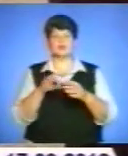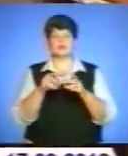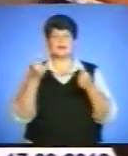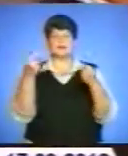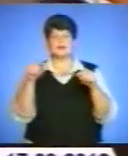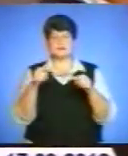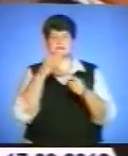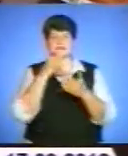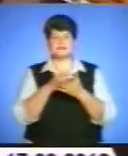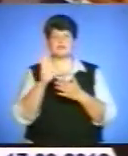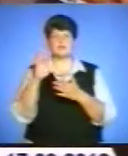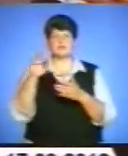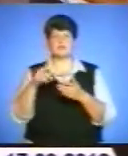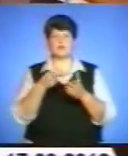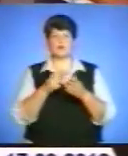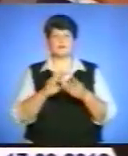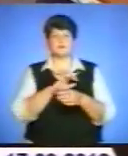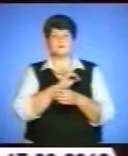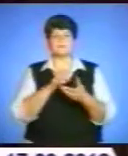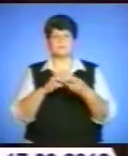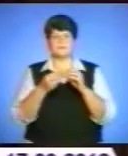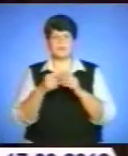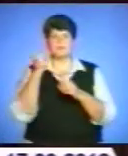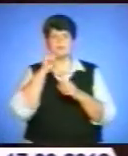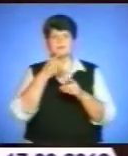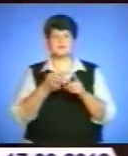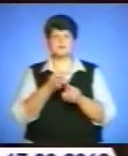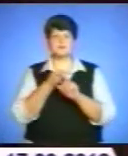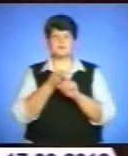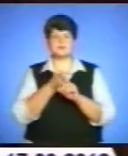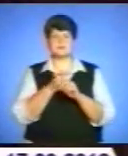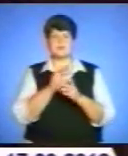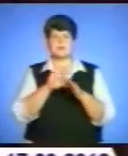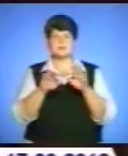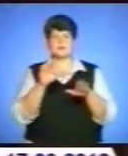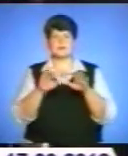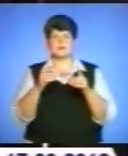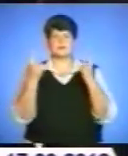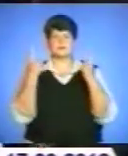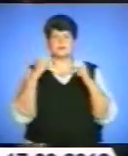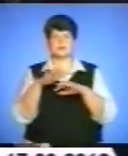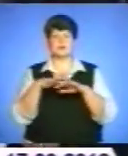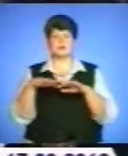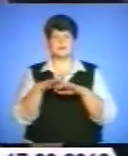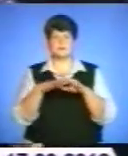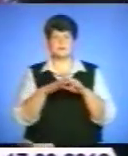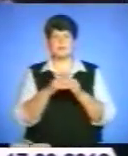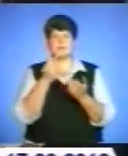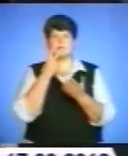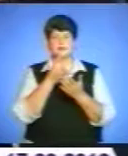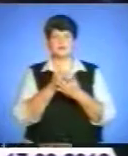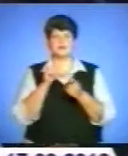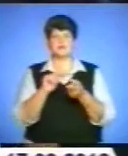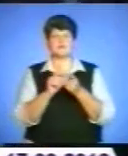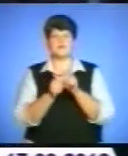Віктор Янукович. За його словами, напруженість в економіці призводить до нестабільності на глобальних ринках. Єдиний вихід із замкненого кола президент бачає у